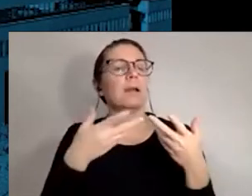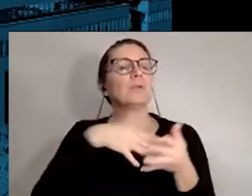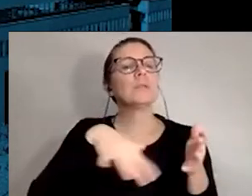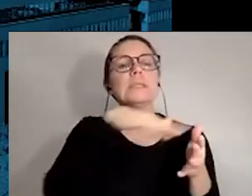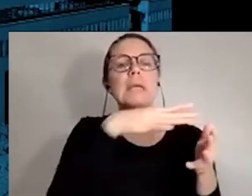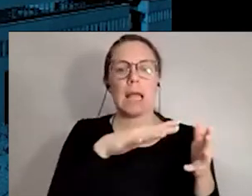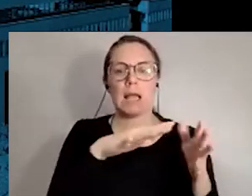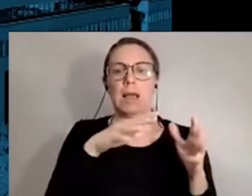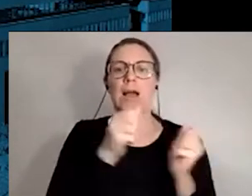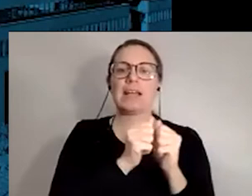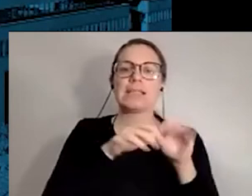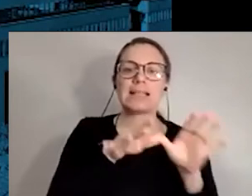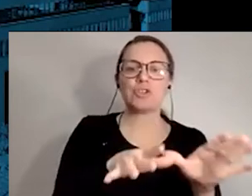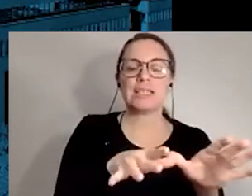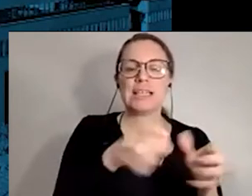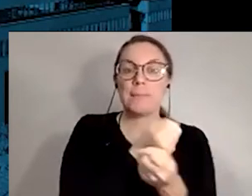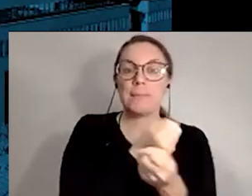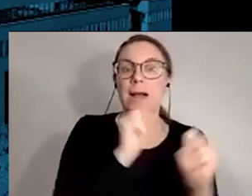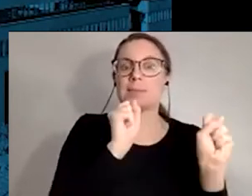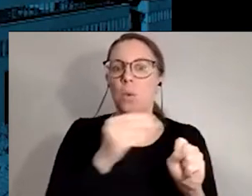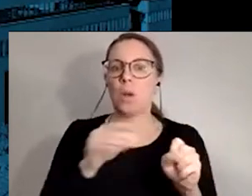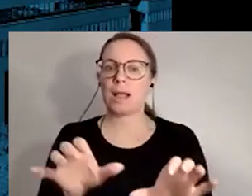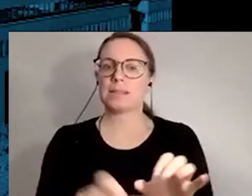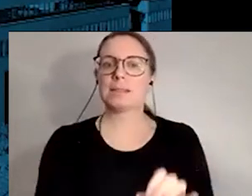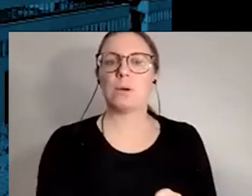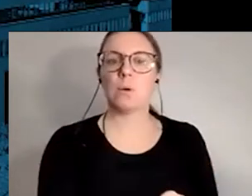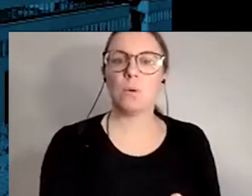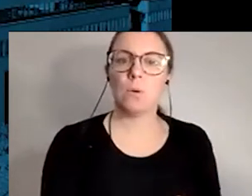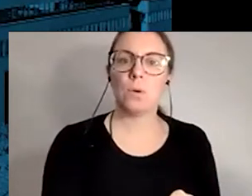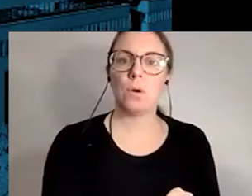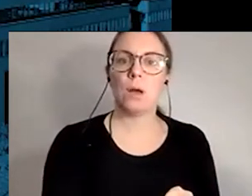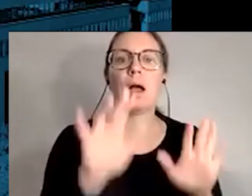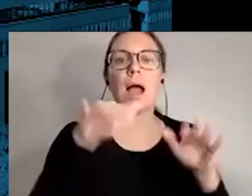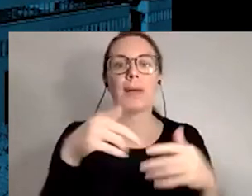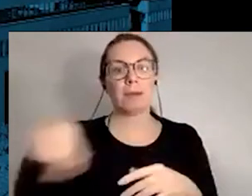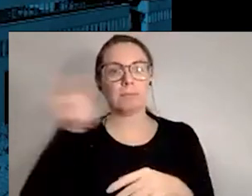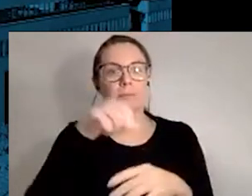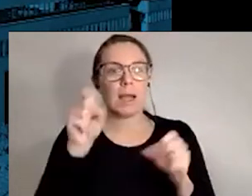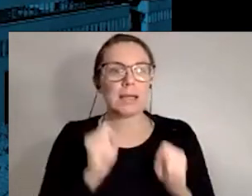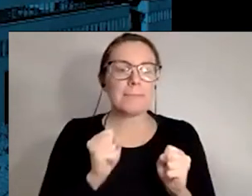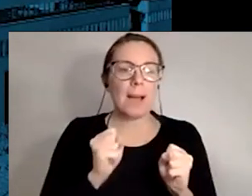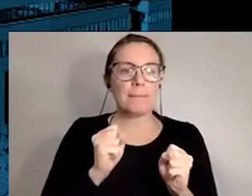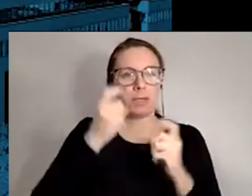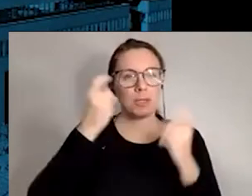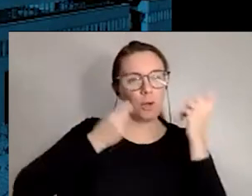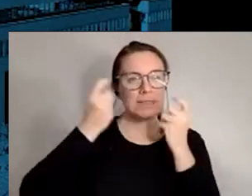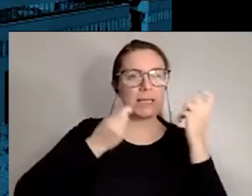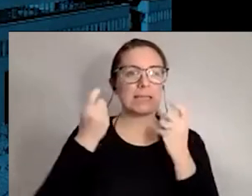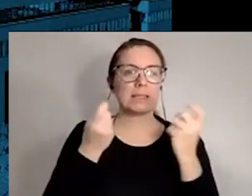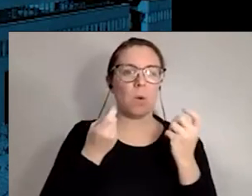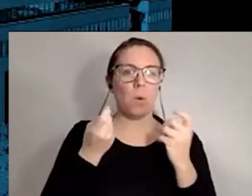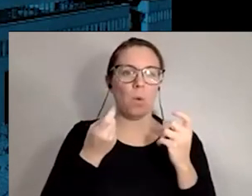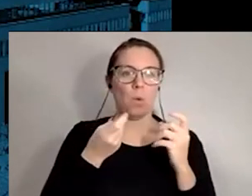pour qu'à leur tour, ils remettent en question, de manière critique et transformatrice, des expressions,